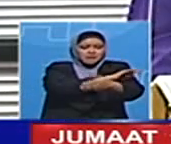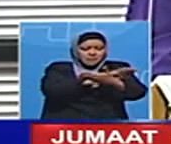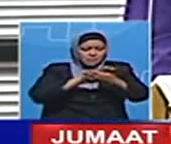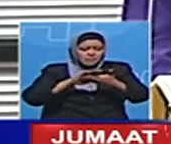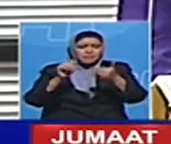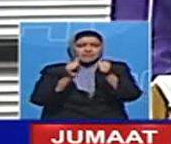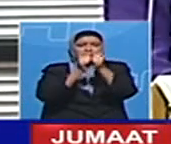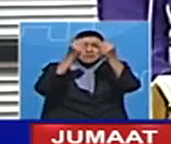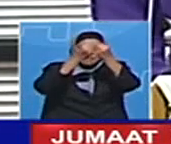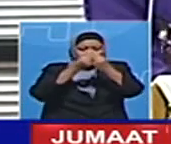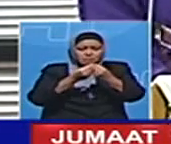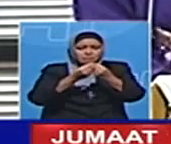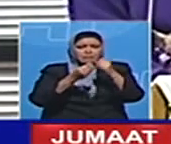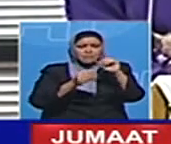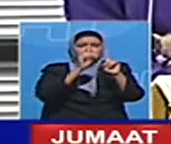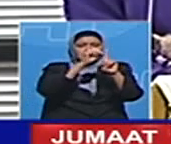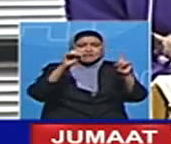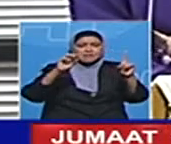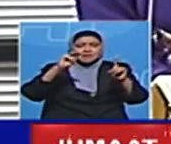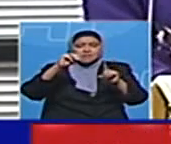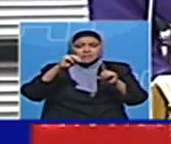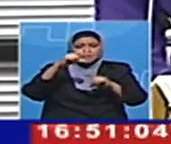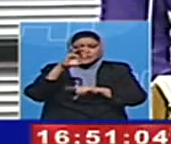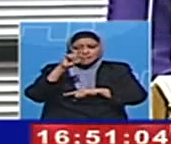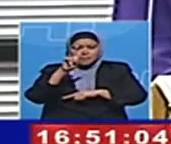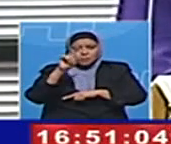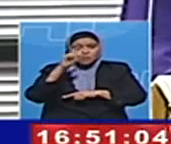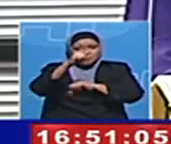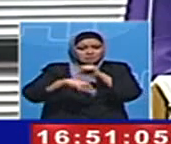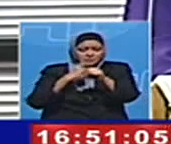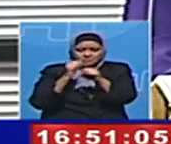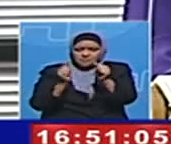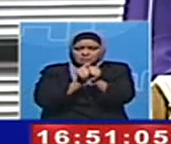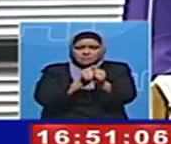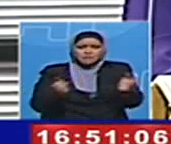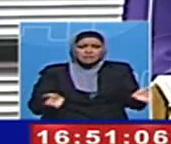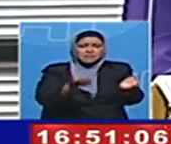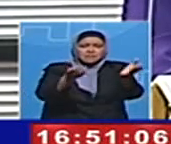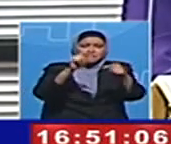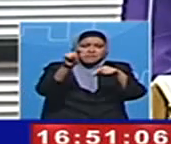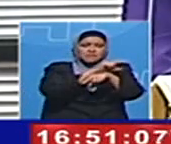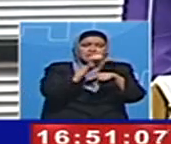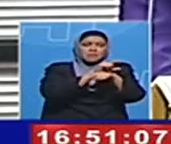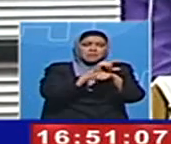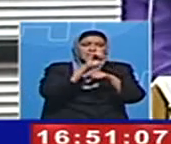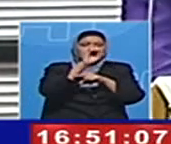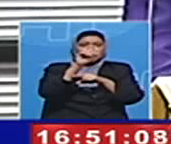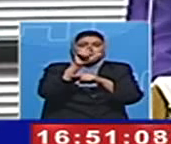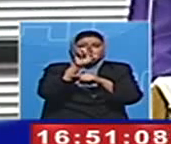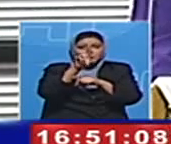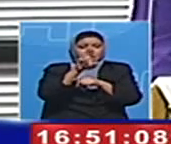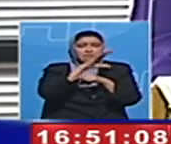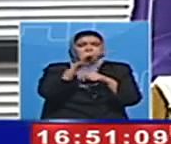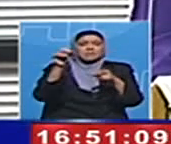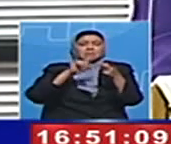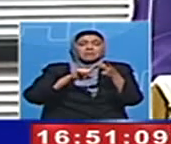dengan kuota 100 megw setahun dalam menggalakkan penggunaan solar fotovolta dan